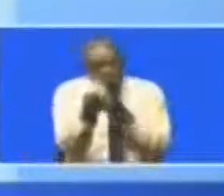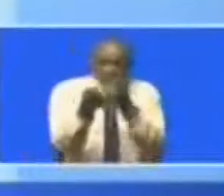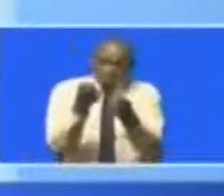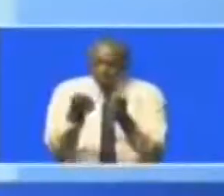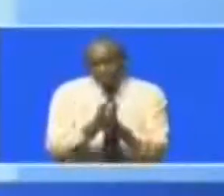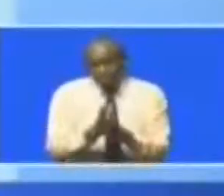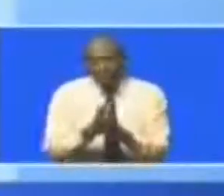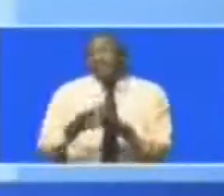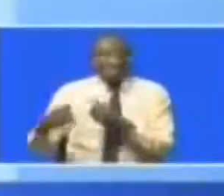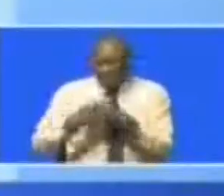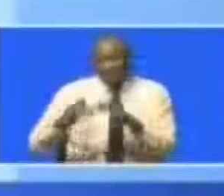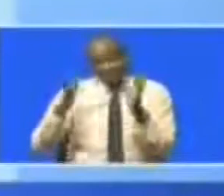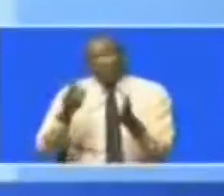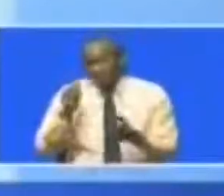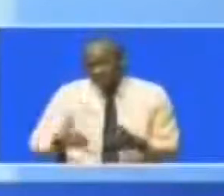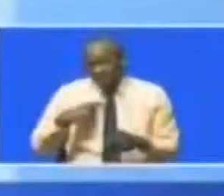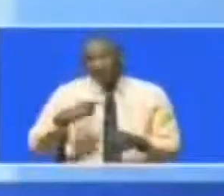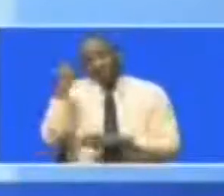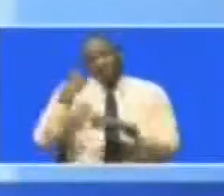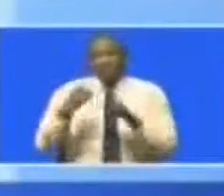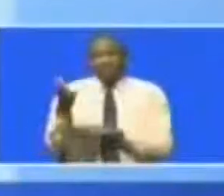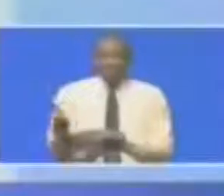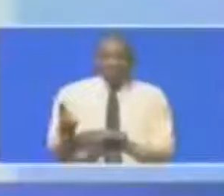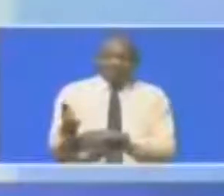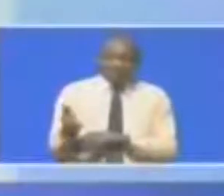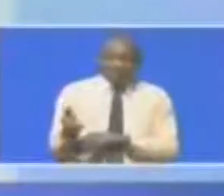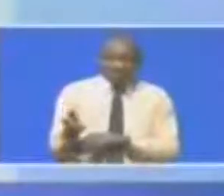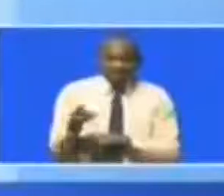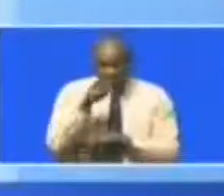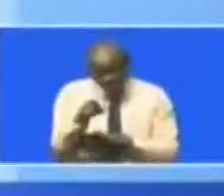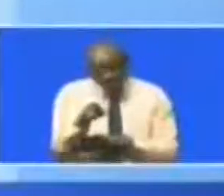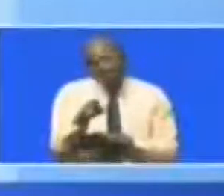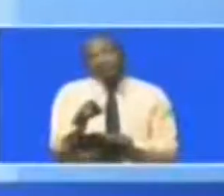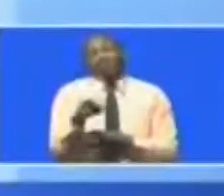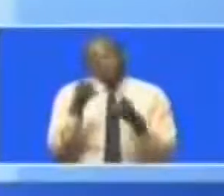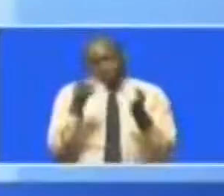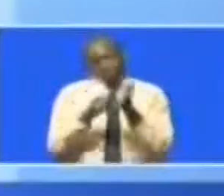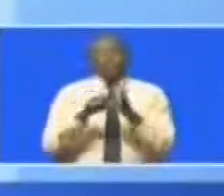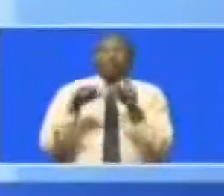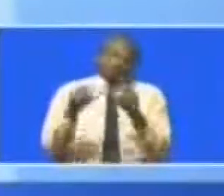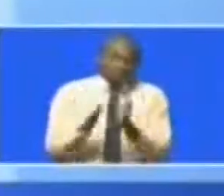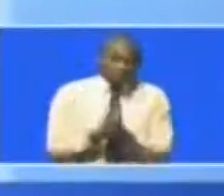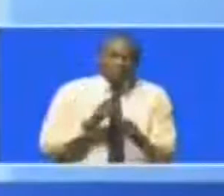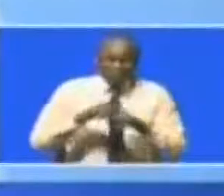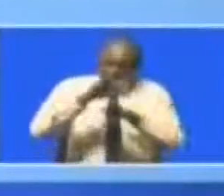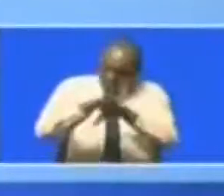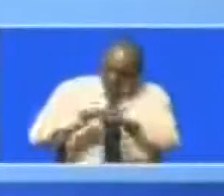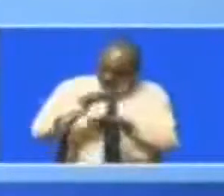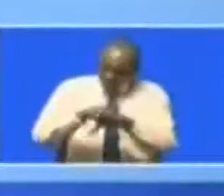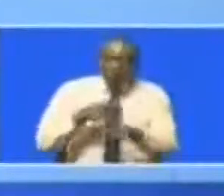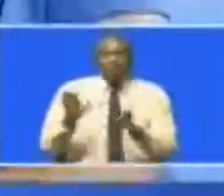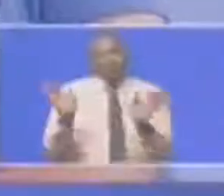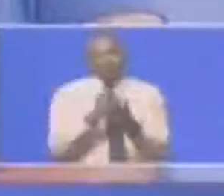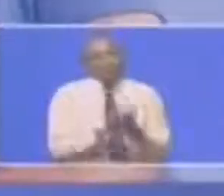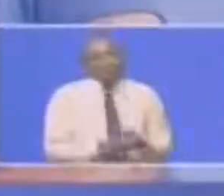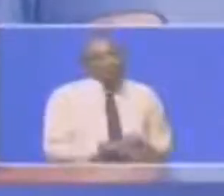ni ngumu kwa sababu tumekuwa huko miaka 5 na bado pia hili swala bado liko. Lakini pole pole tu tunajaribu. Na ni